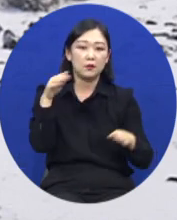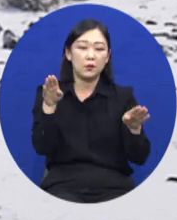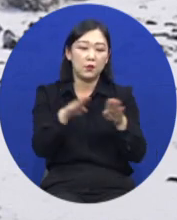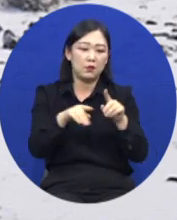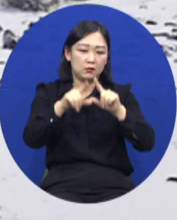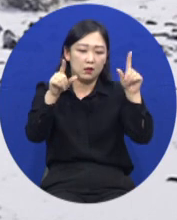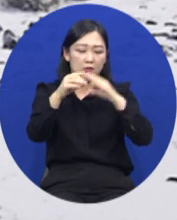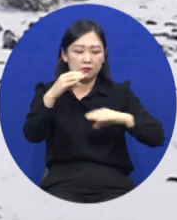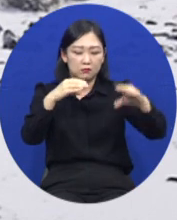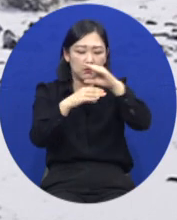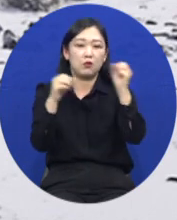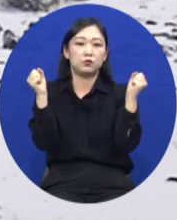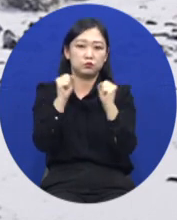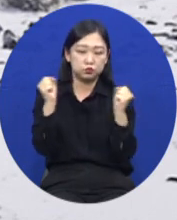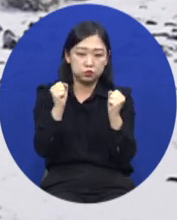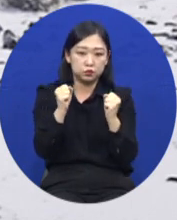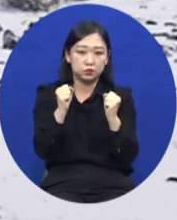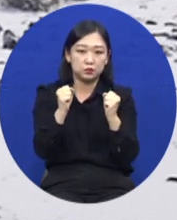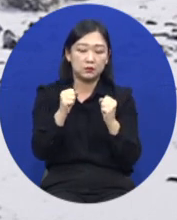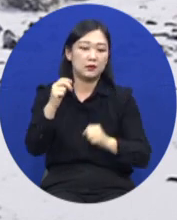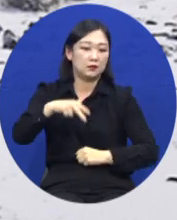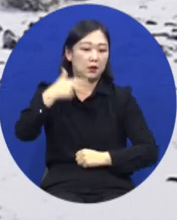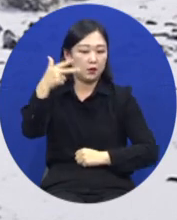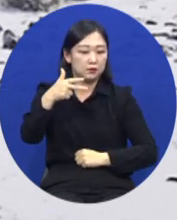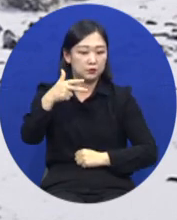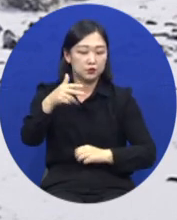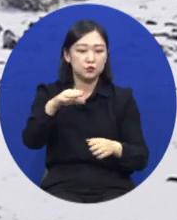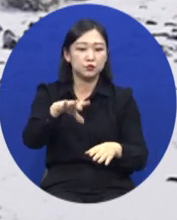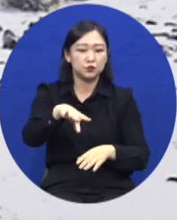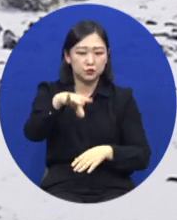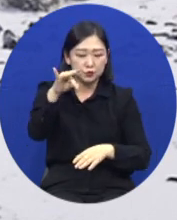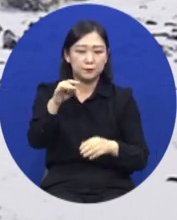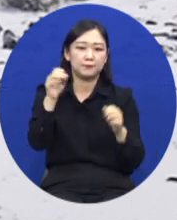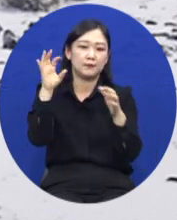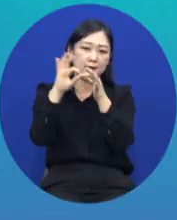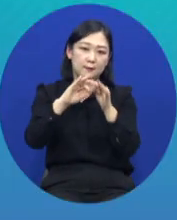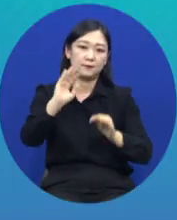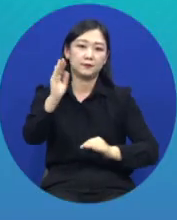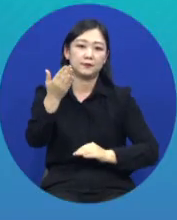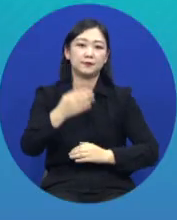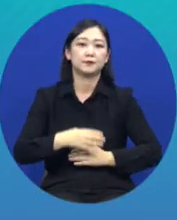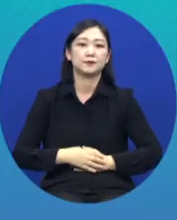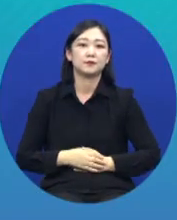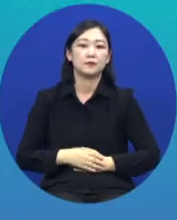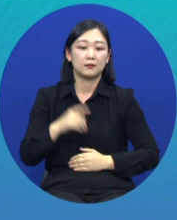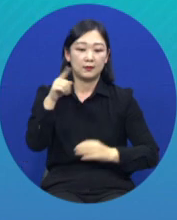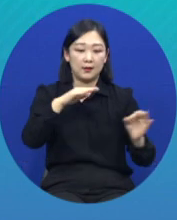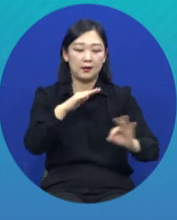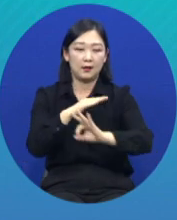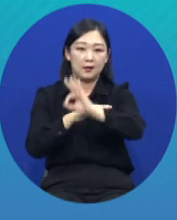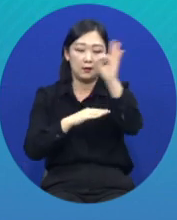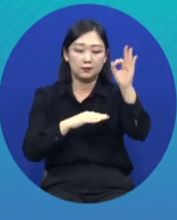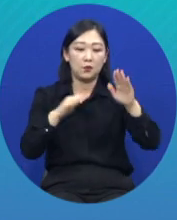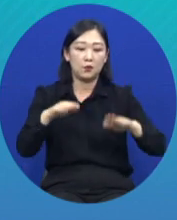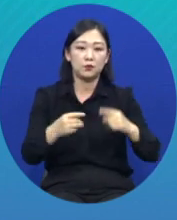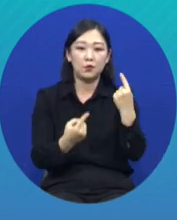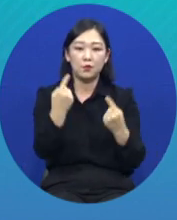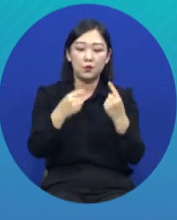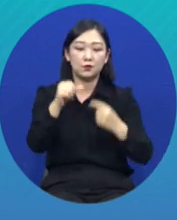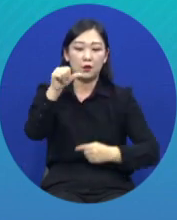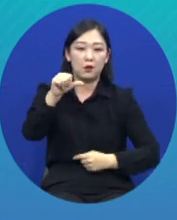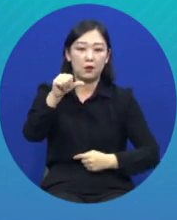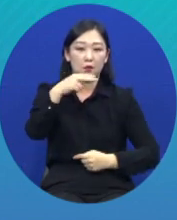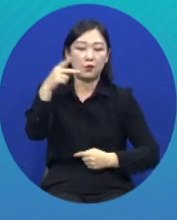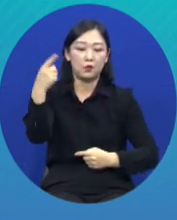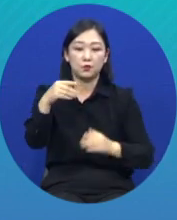날이 더 추워지기 있구요 3 미탄 파는 다음주 초반까지 이어지겠습니다 내일 아침 최저 기온은 오늘보다 5도 가량